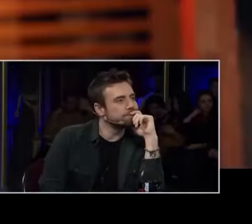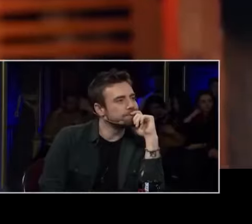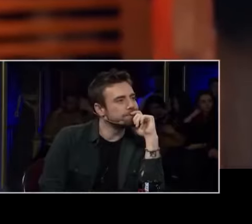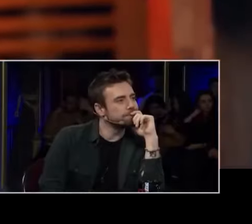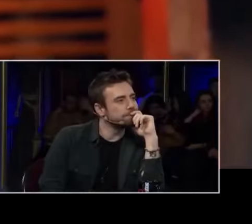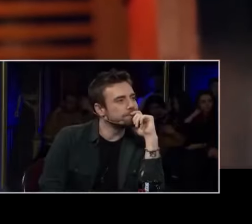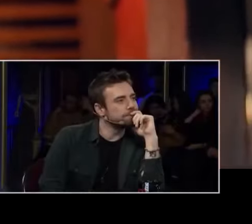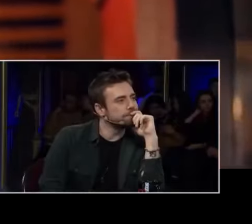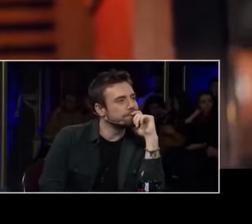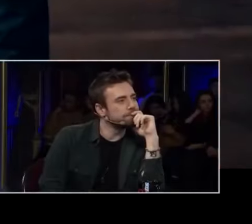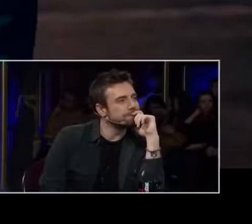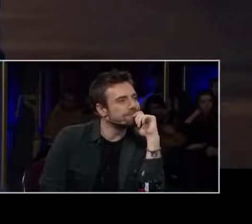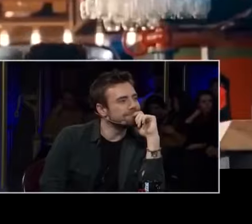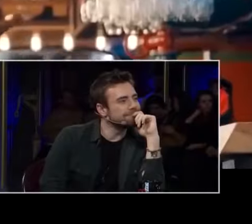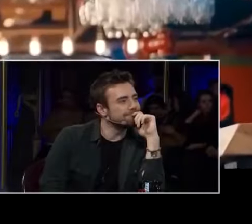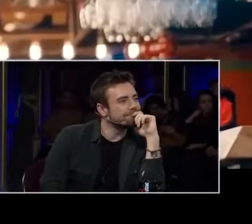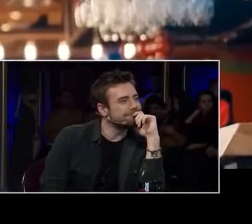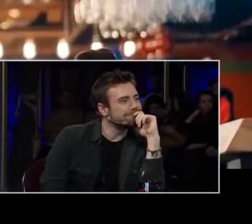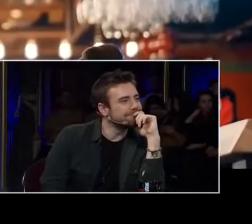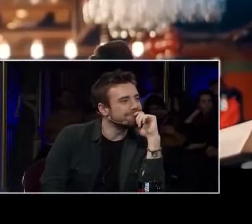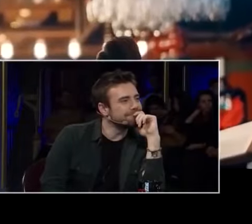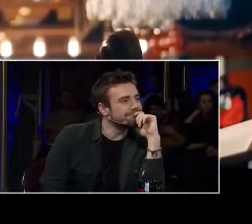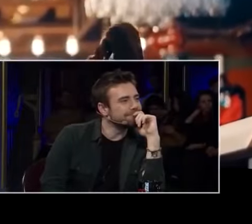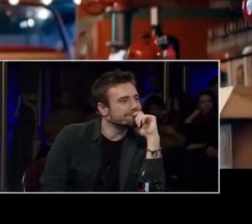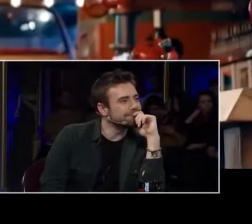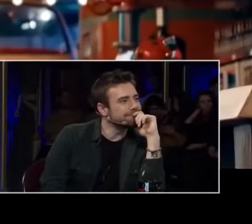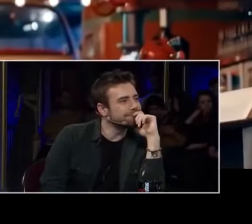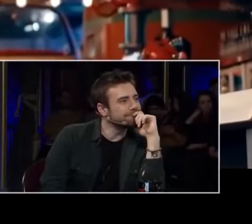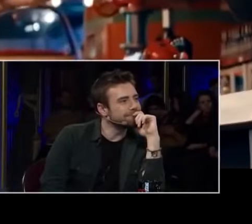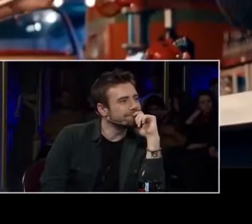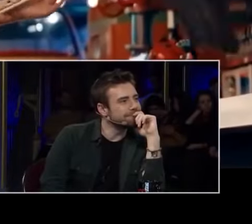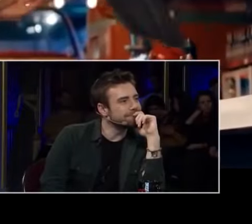Resimlerine değil ama bu defa kendisine.